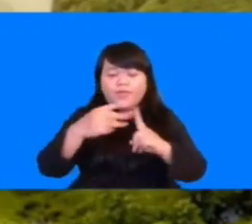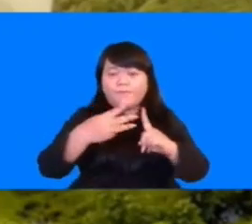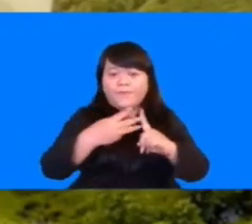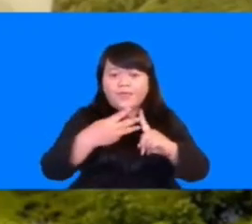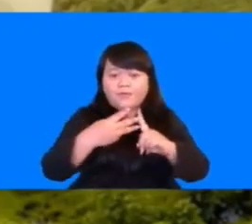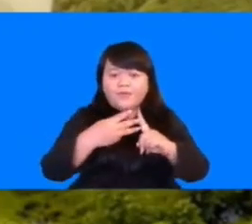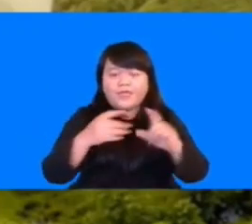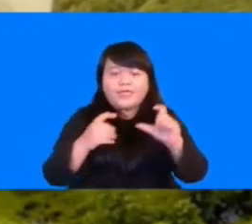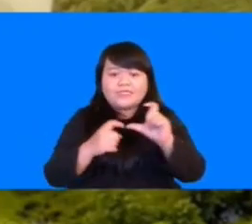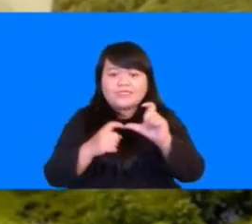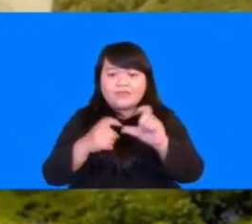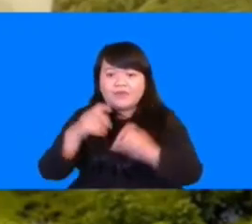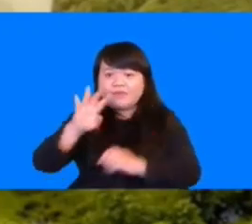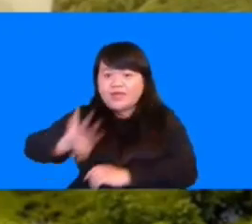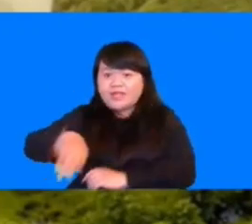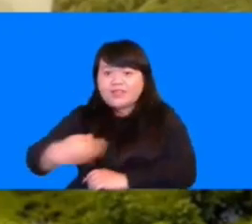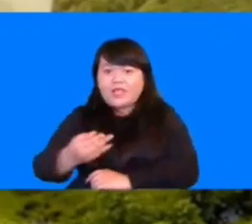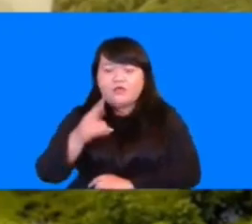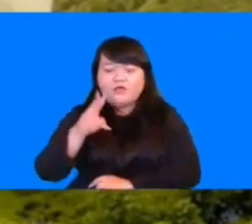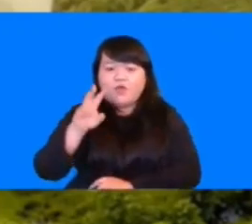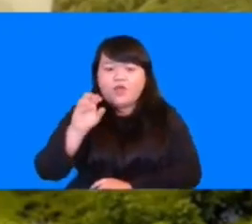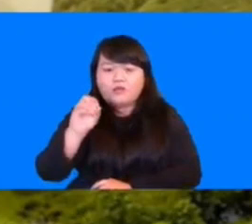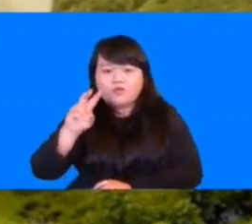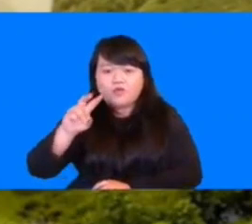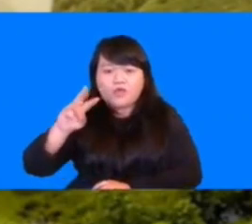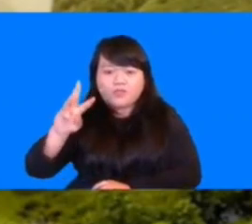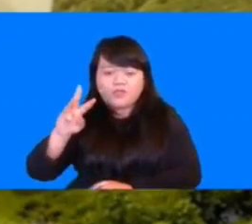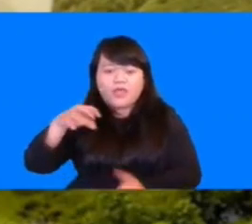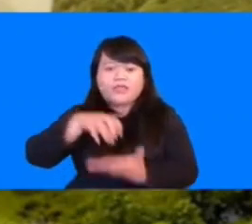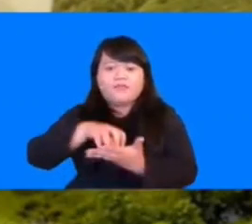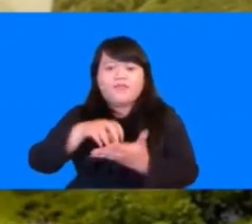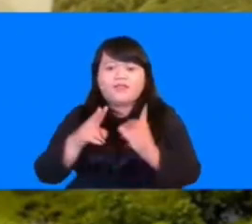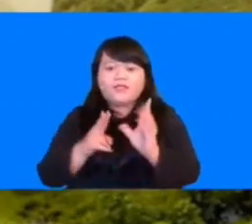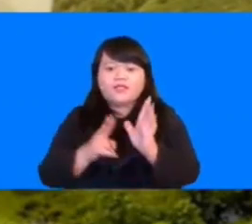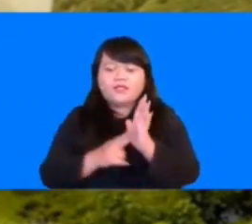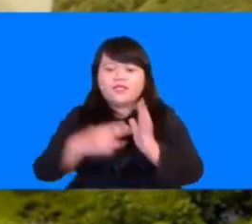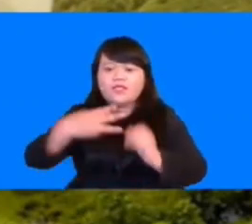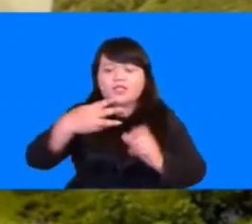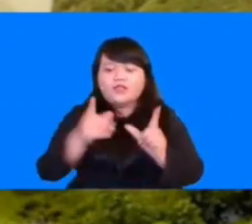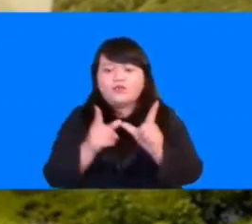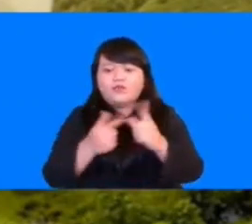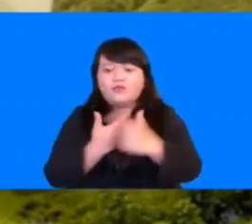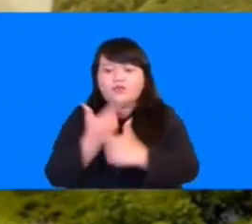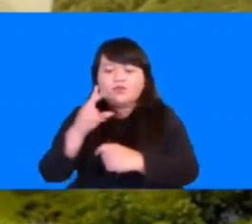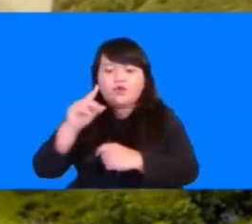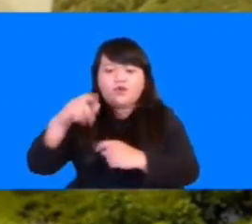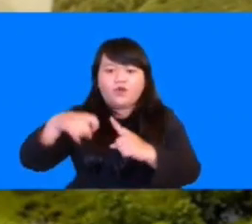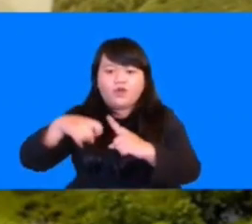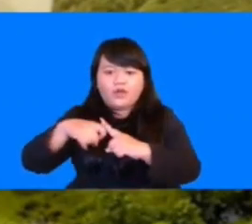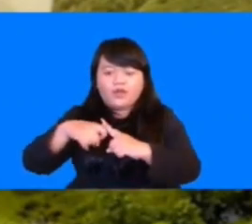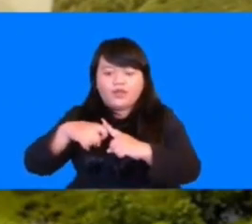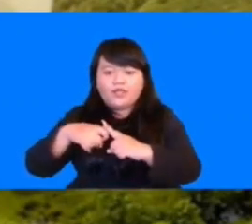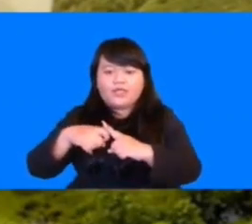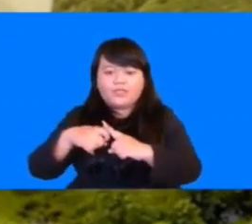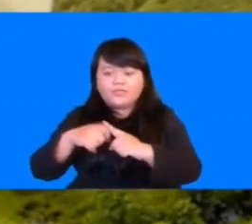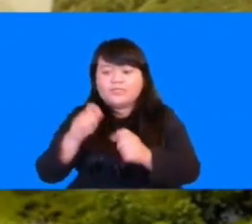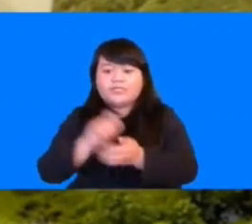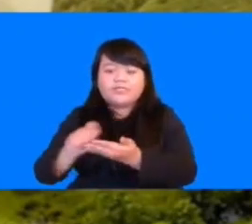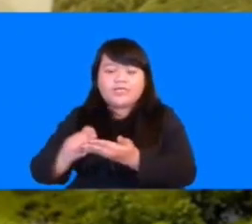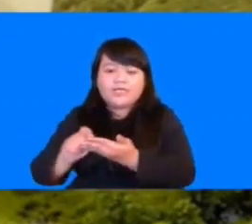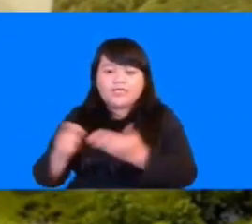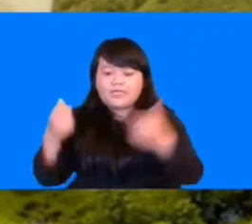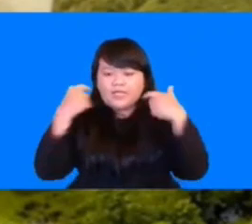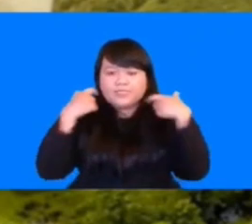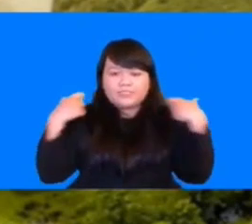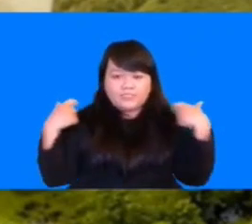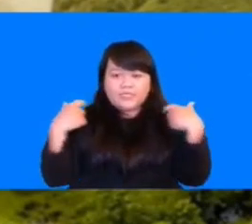pada September 2023 lalu di New York, Sekretaris Jenderal PBB